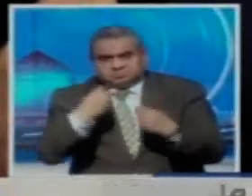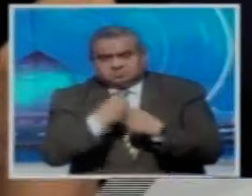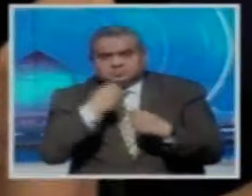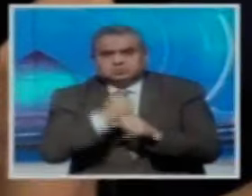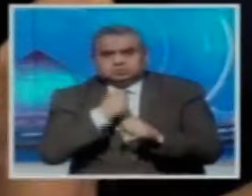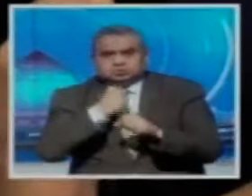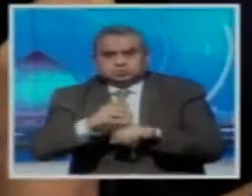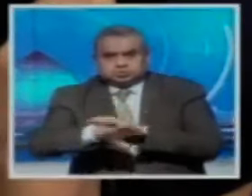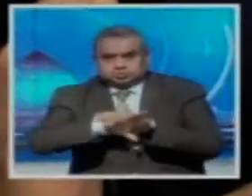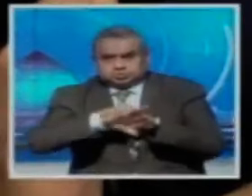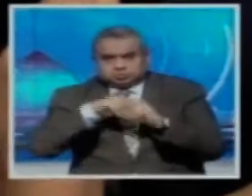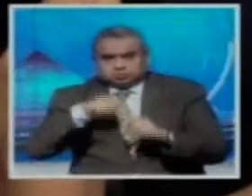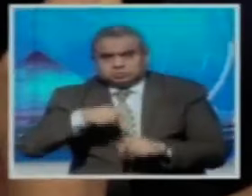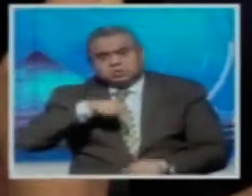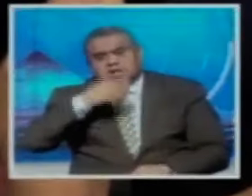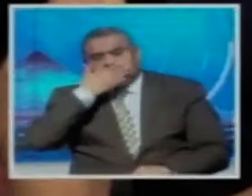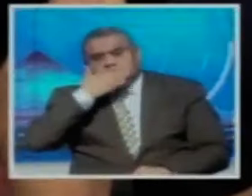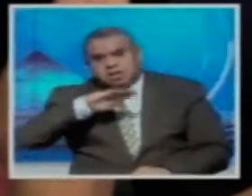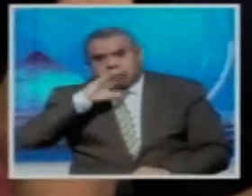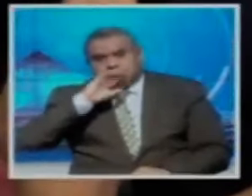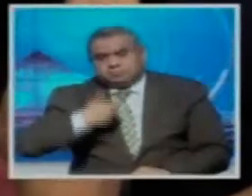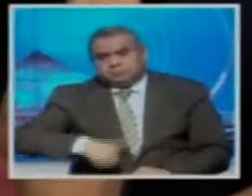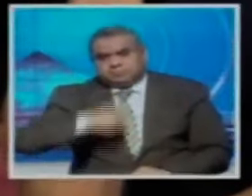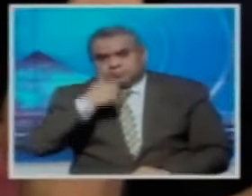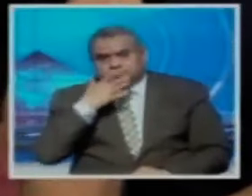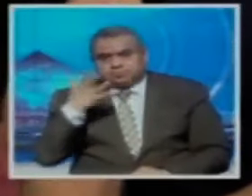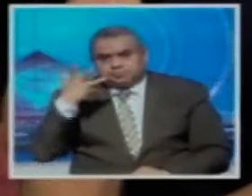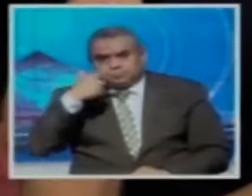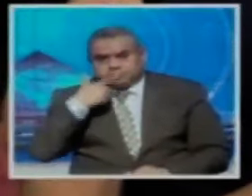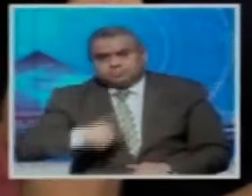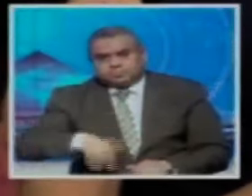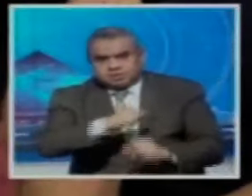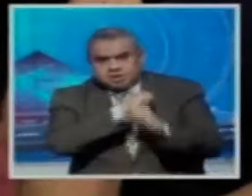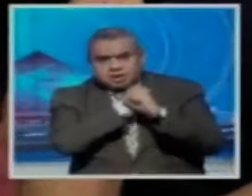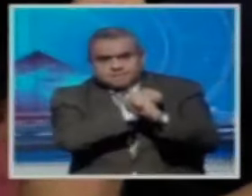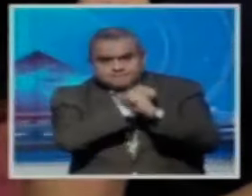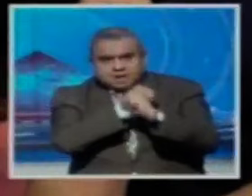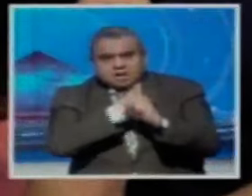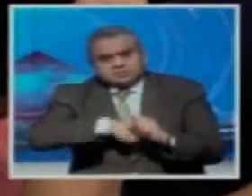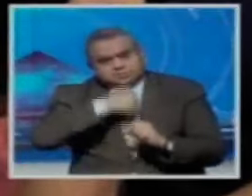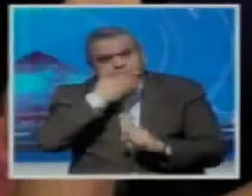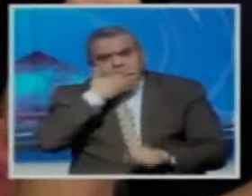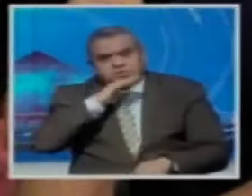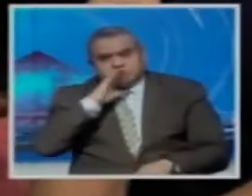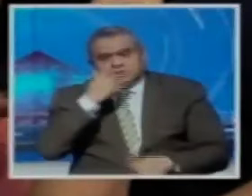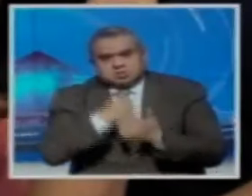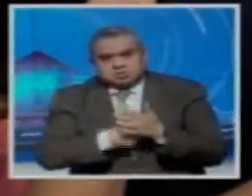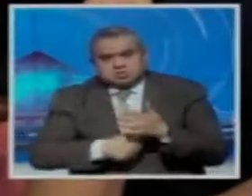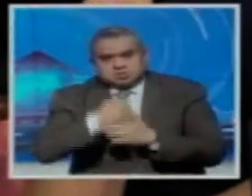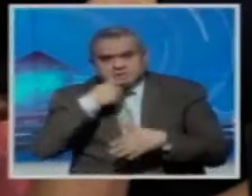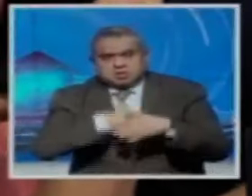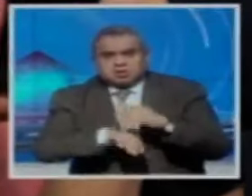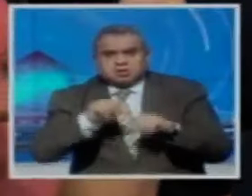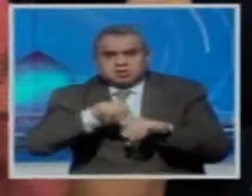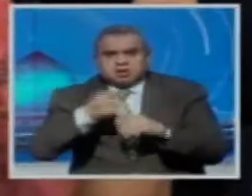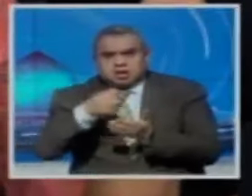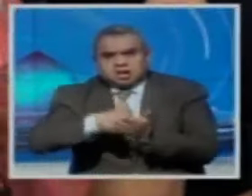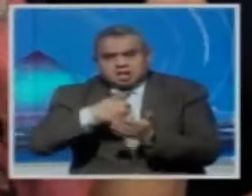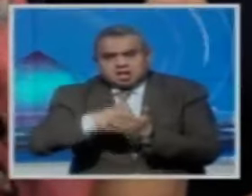وعملناها النهاردة، الحمد لله بطمن الناس يبقى عندنا استقرار محترم جدا في